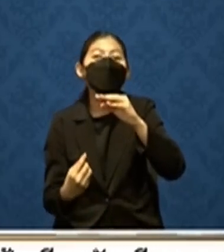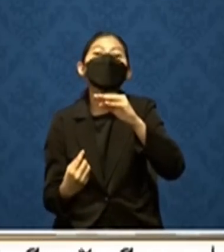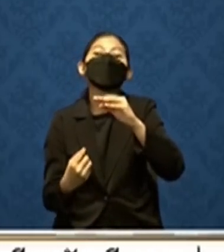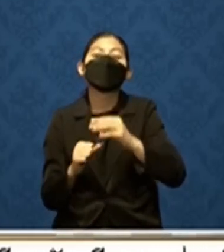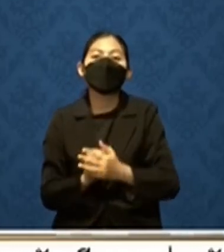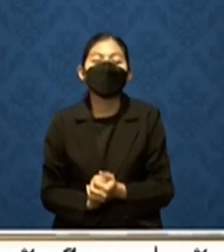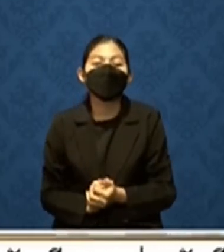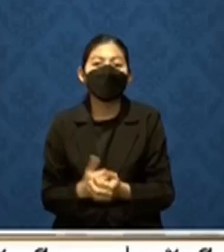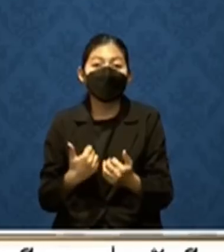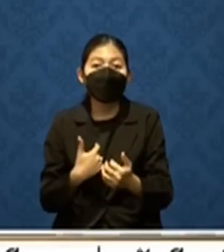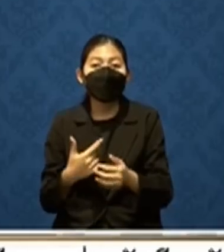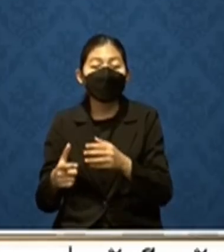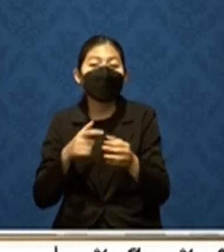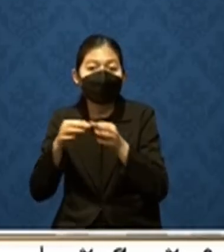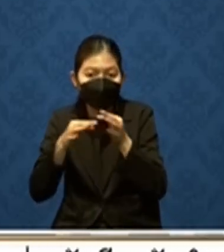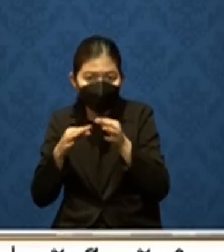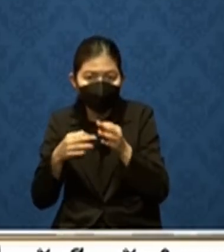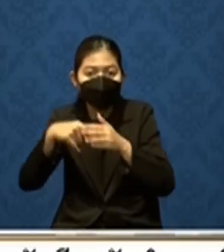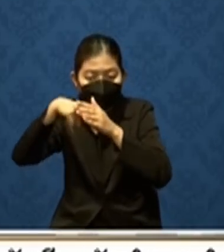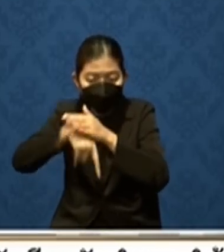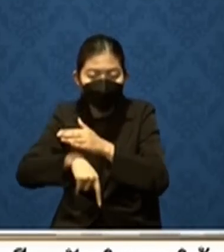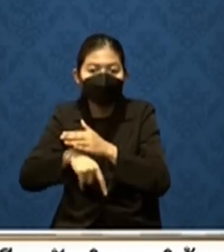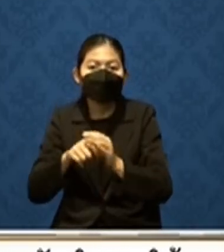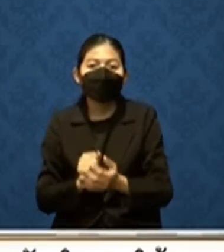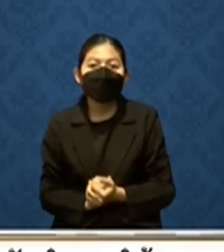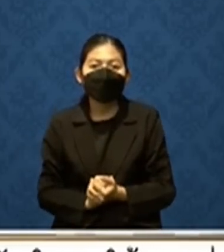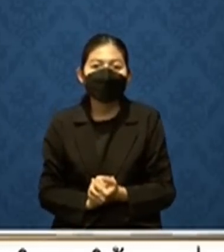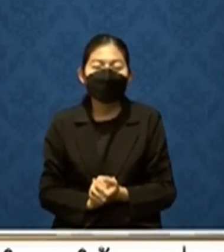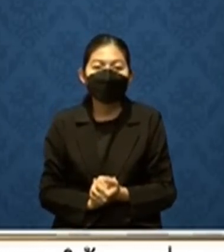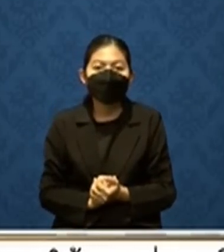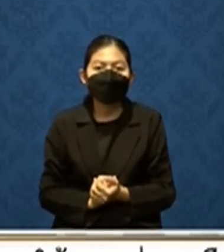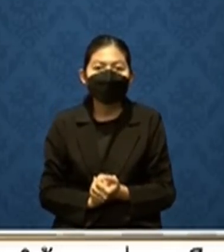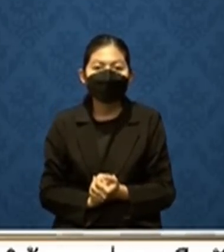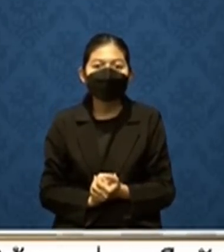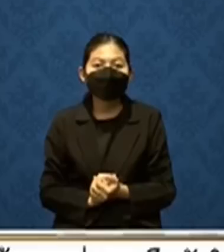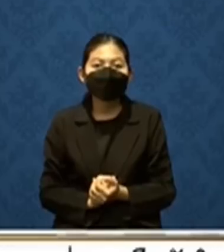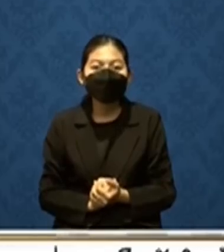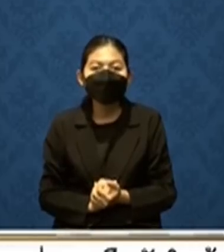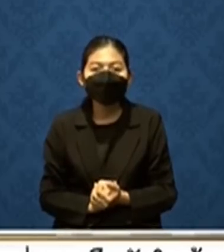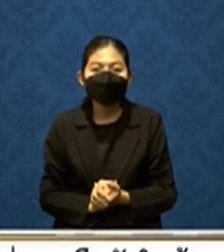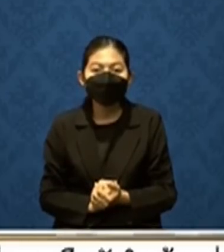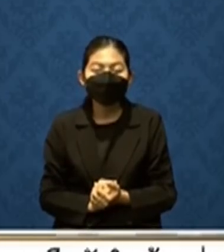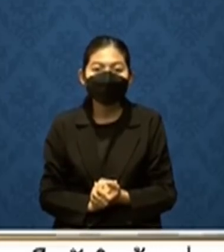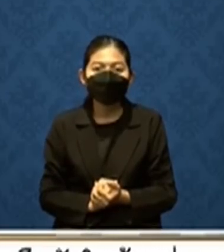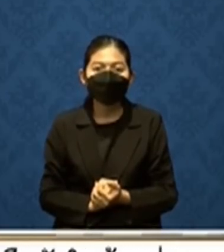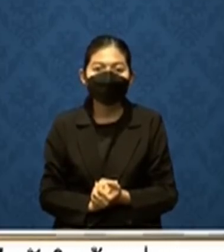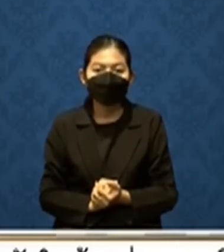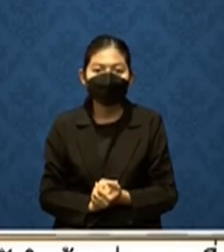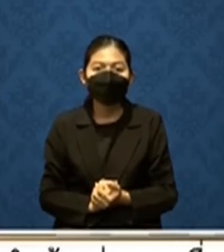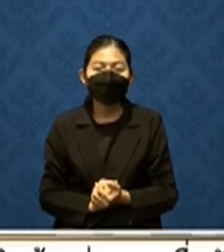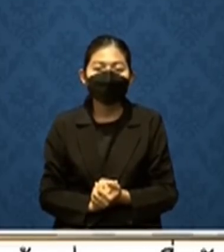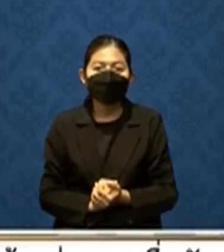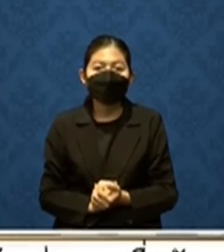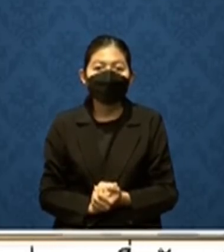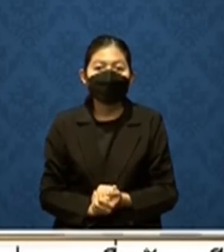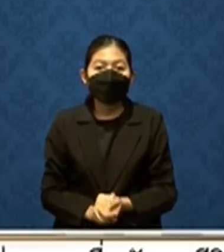ท่านประธานได้รับรู้รับทราบจะทำอะไร Golfว่าสิ่งเหล่านี้